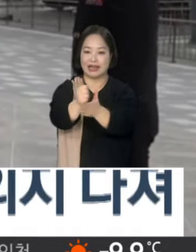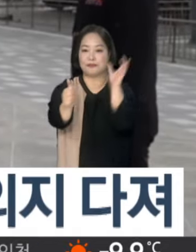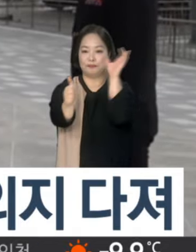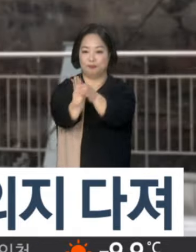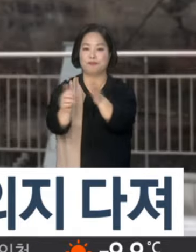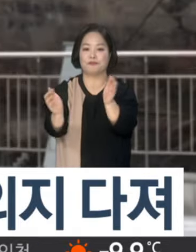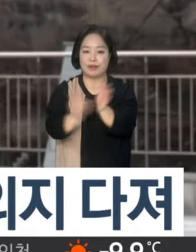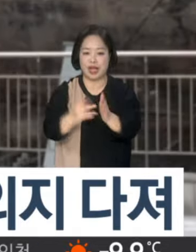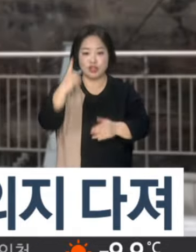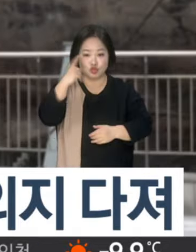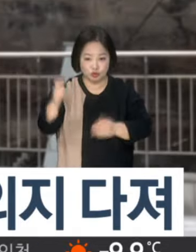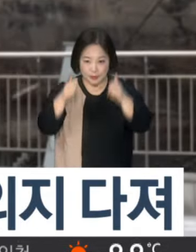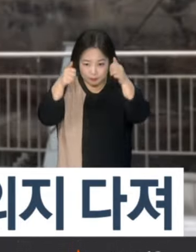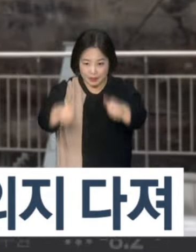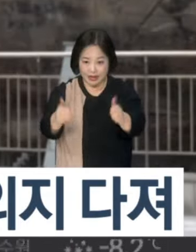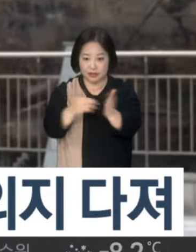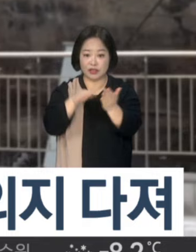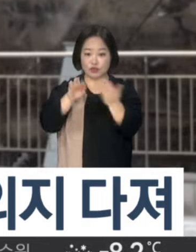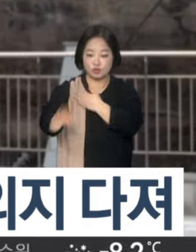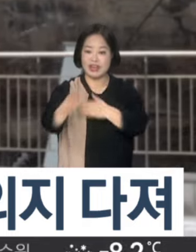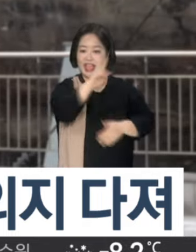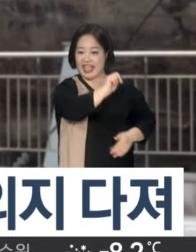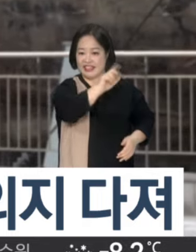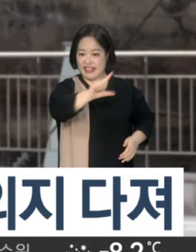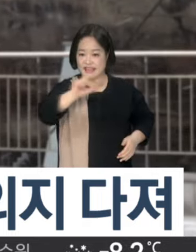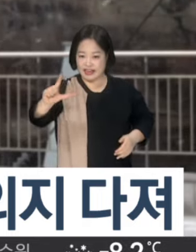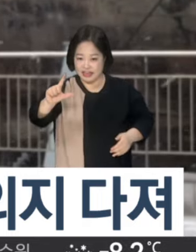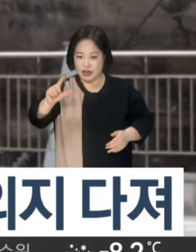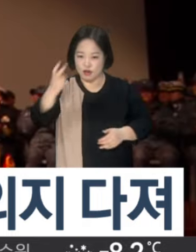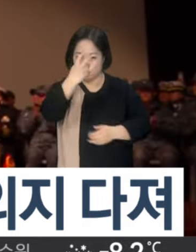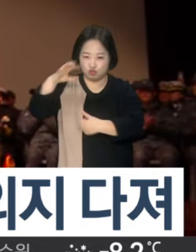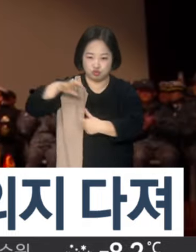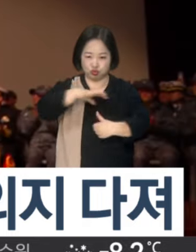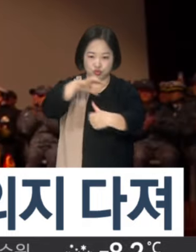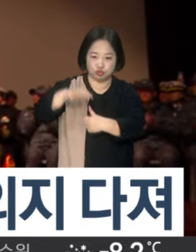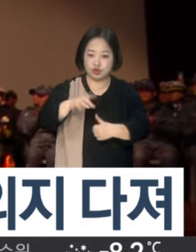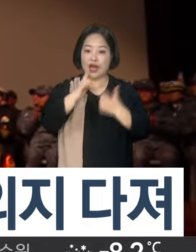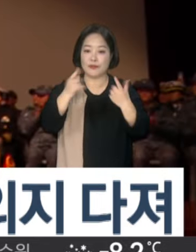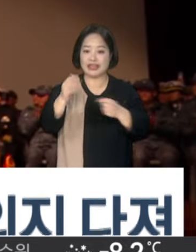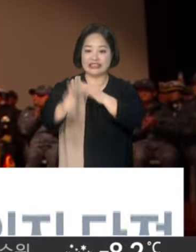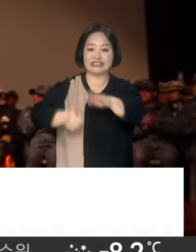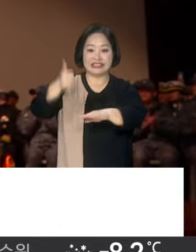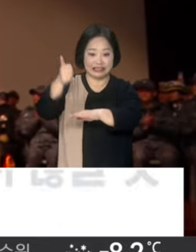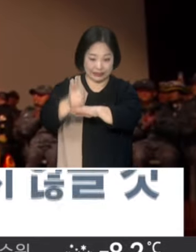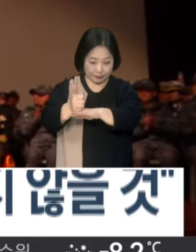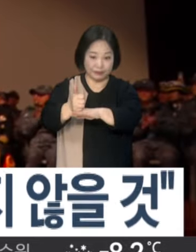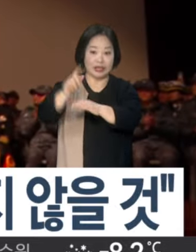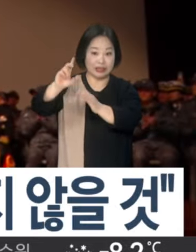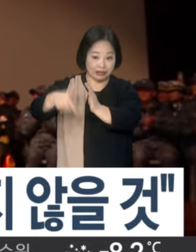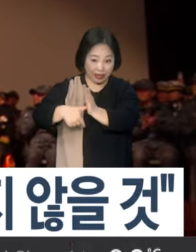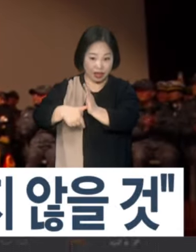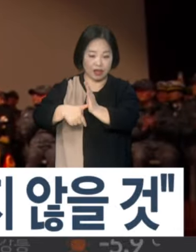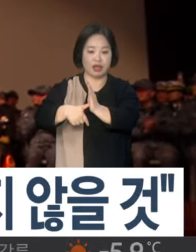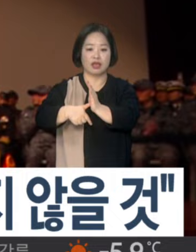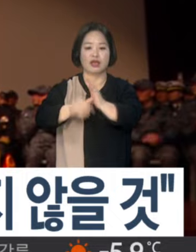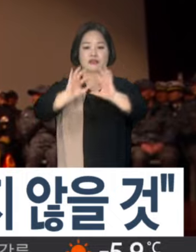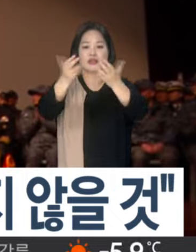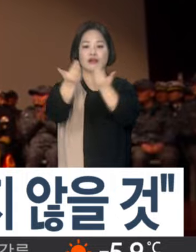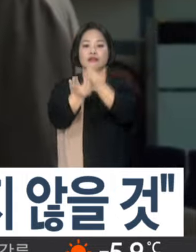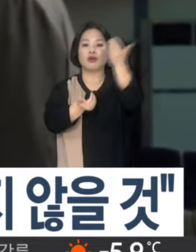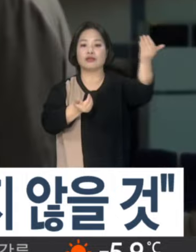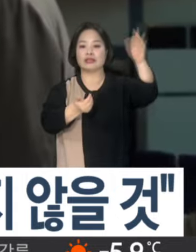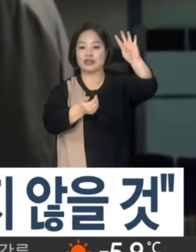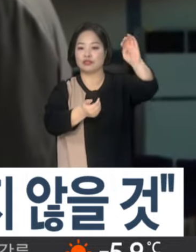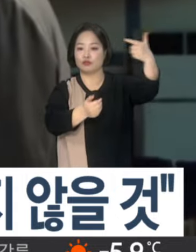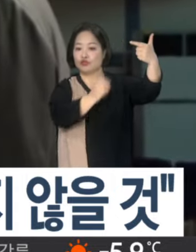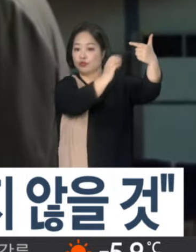천안함 추모비에 참배하고 NLL 사수 의지도 다졌습니다. 취임사에서는 하늘에서 지켜보고 있을 천안함